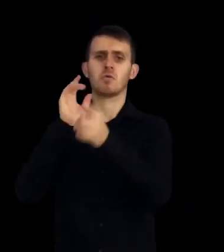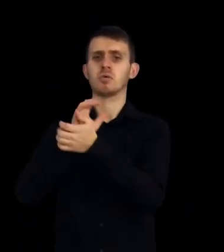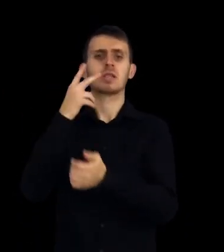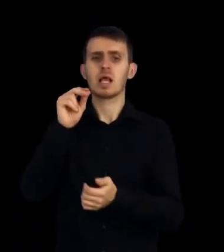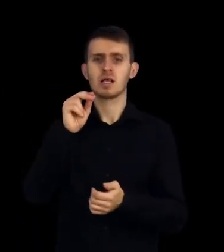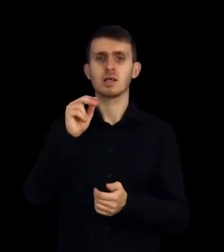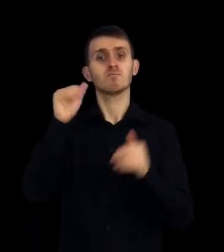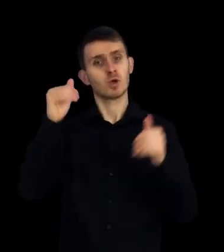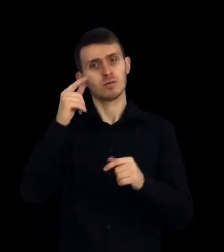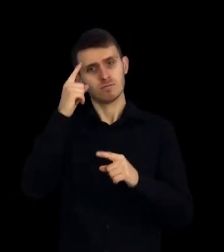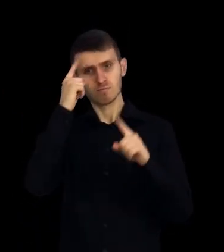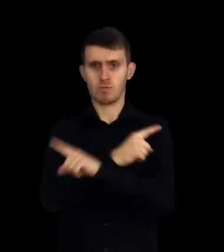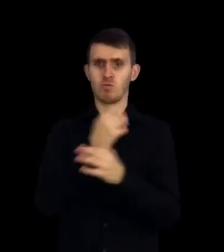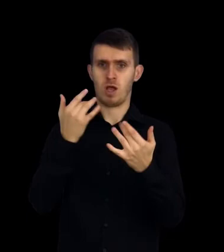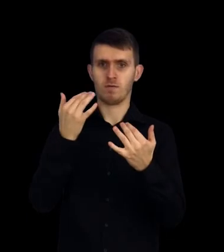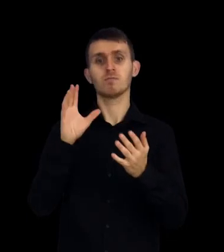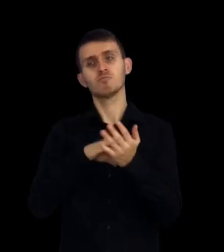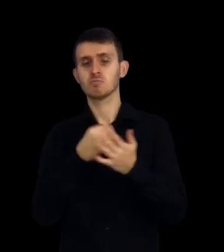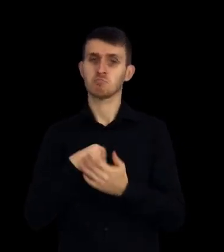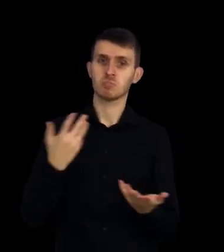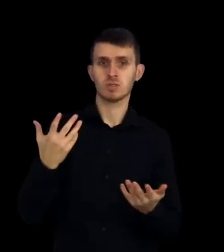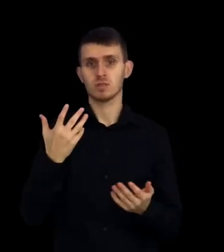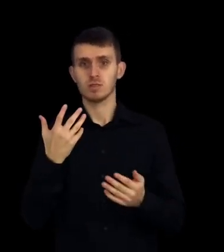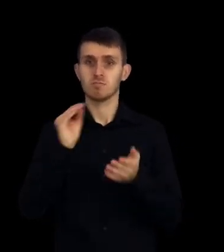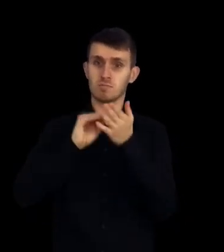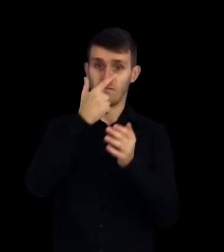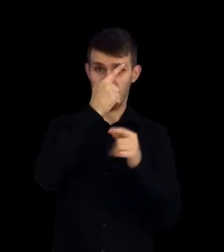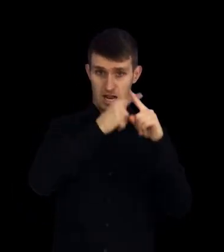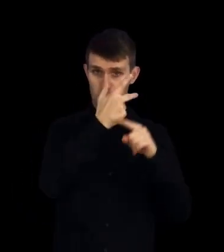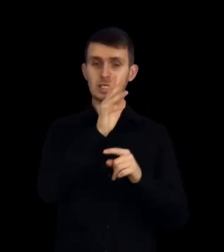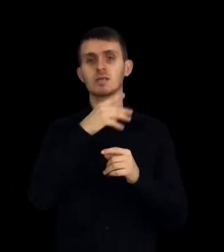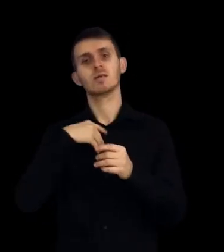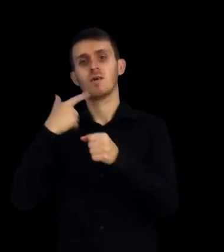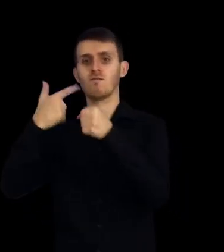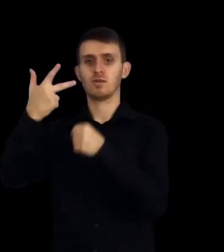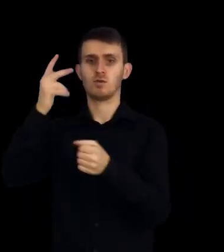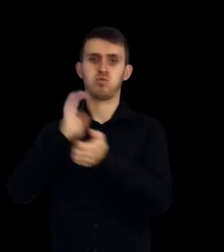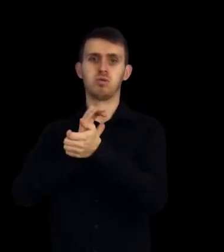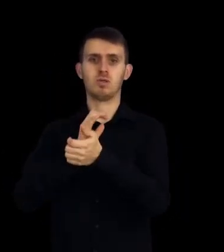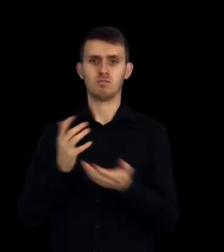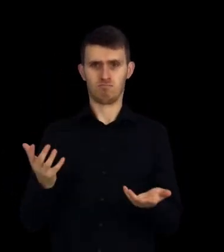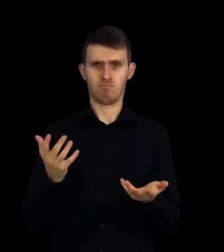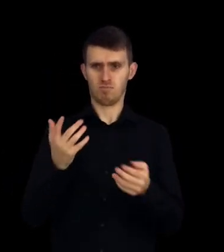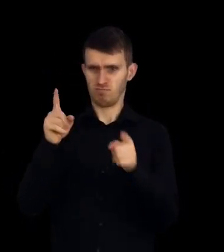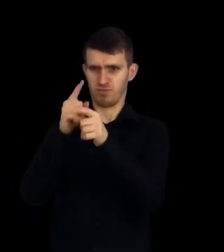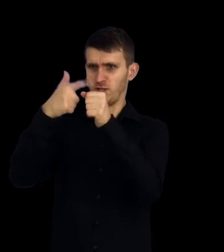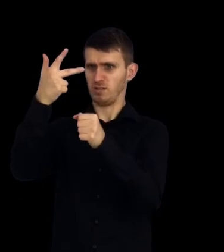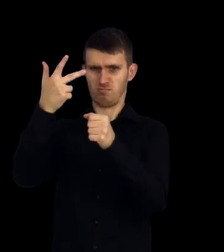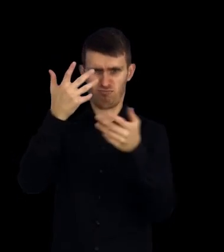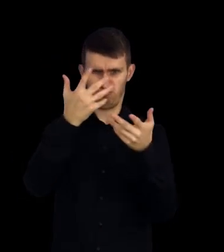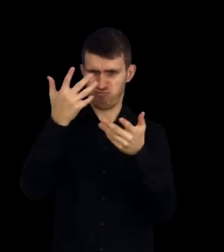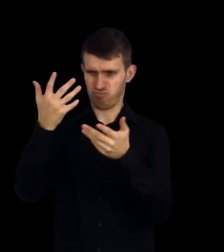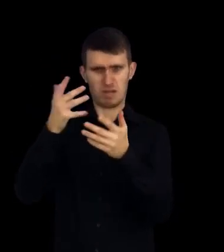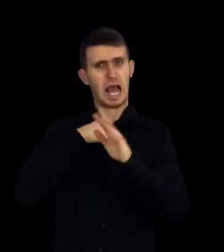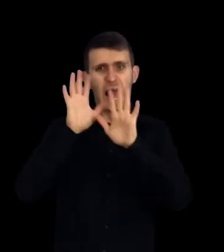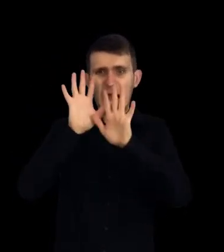nie piszemy tak zawsze bo byłoby mylące w takim przypadku gdybyśmy zamiast dwa razy trzy napisali dwa trzy